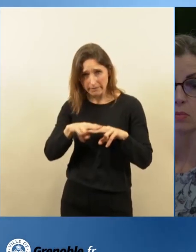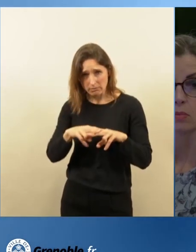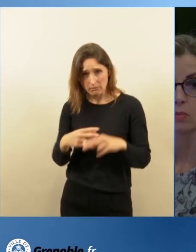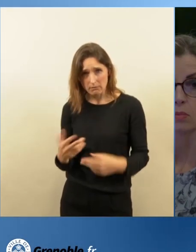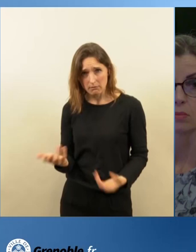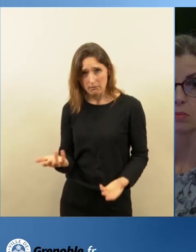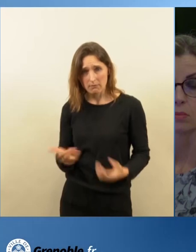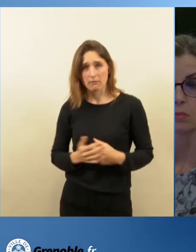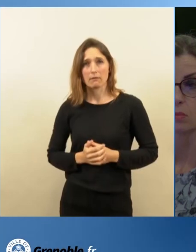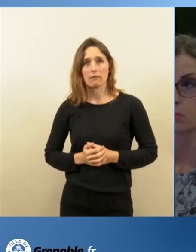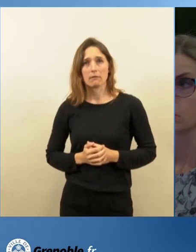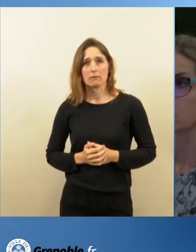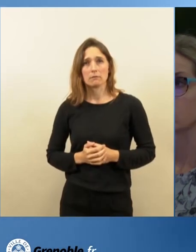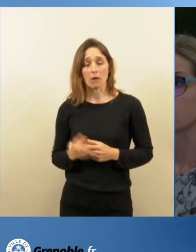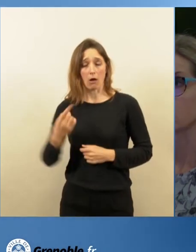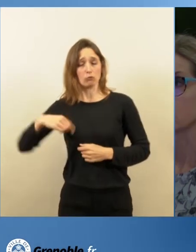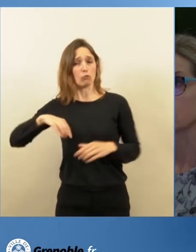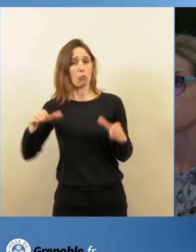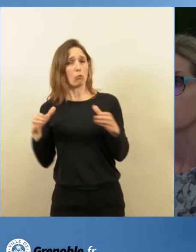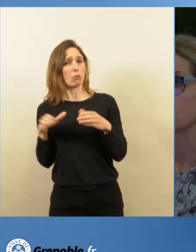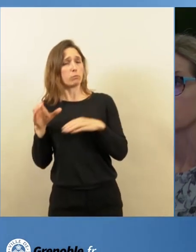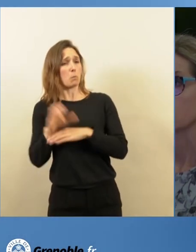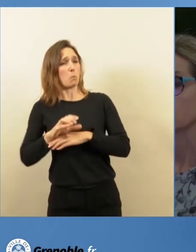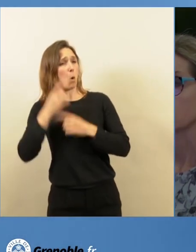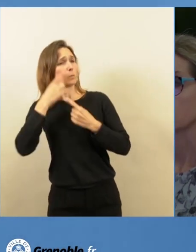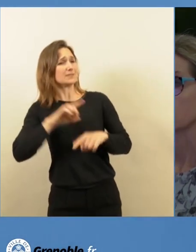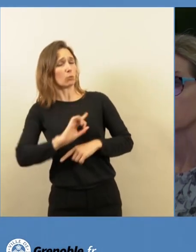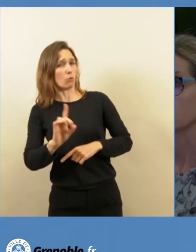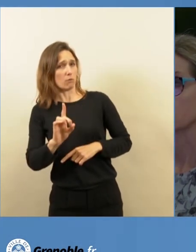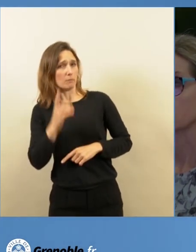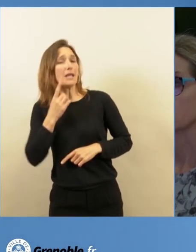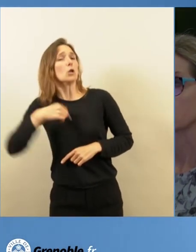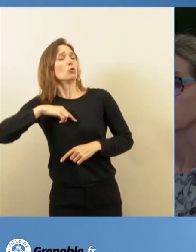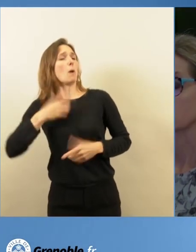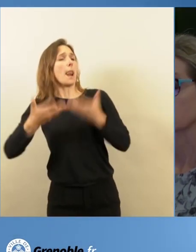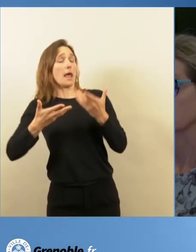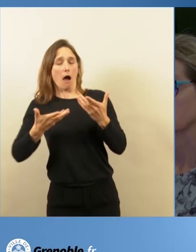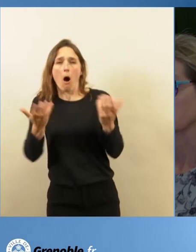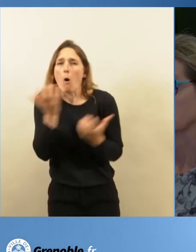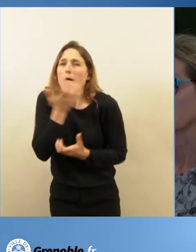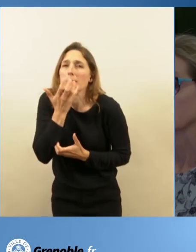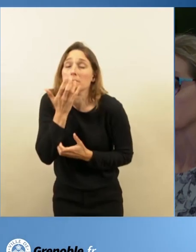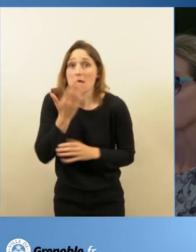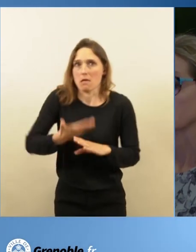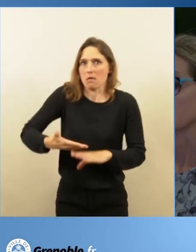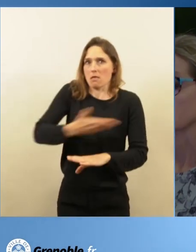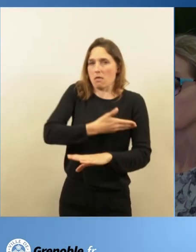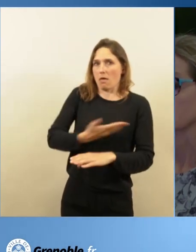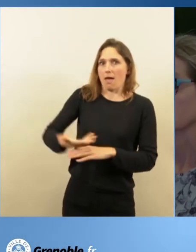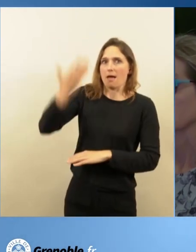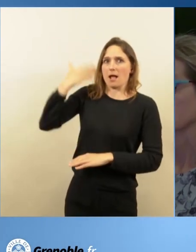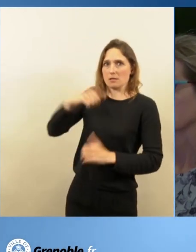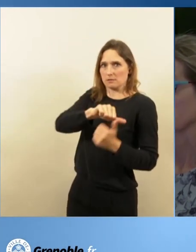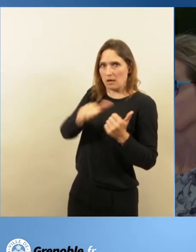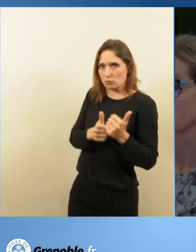si c'est l'opposition qui le dit ah c'est terrible mais quand c'est l'ancien avion finance qui vient à peine